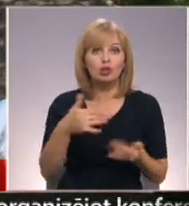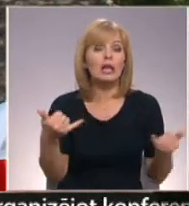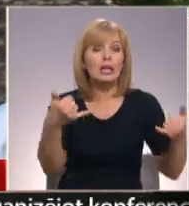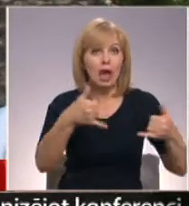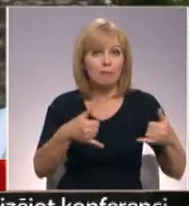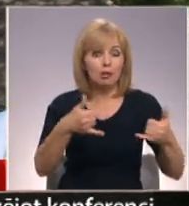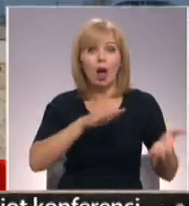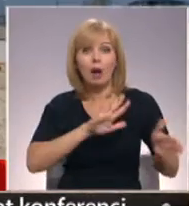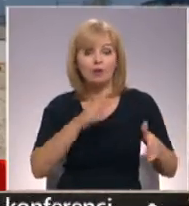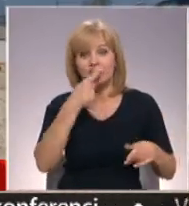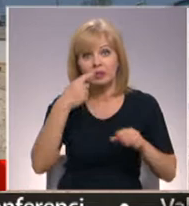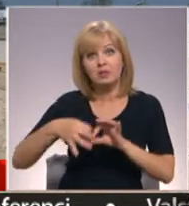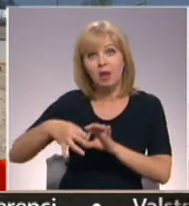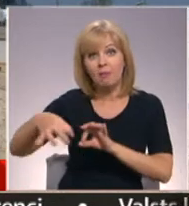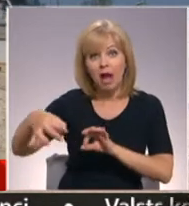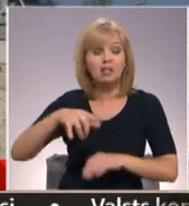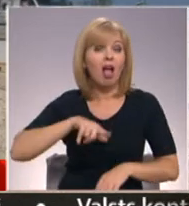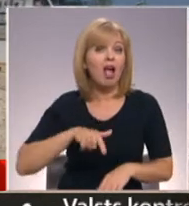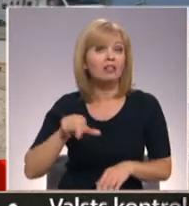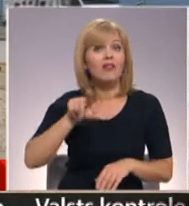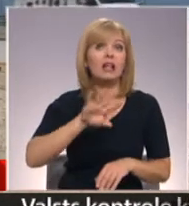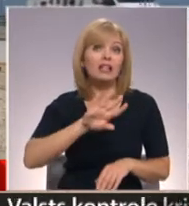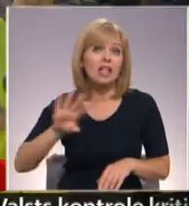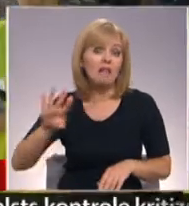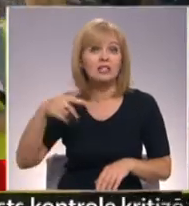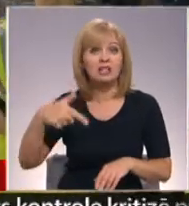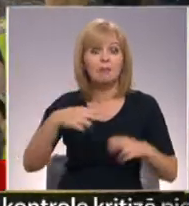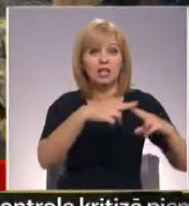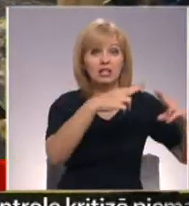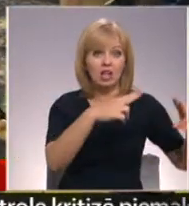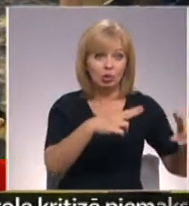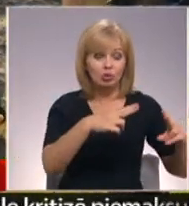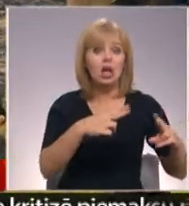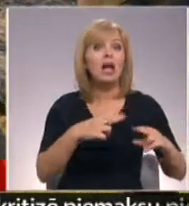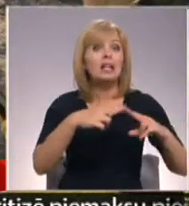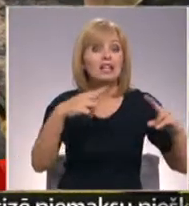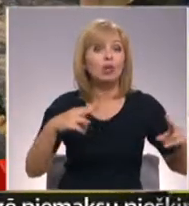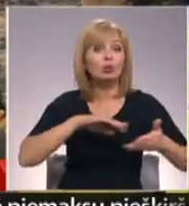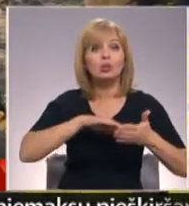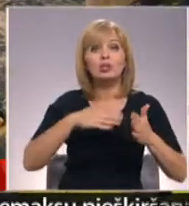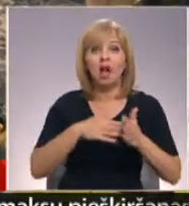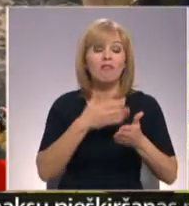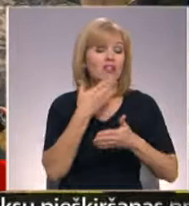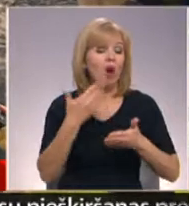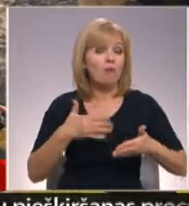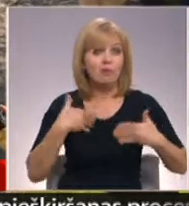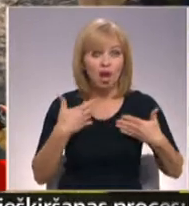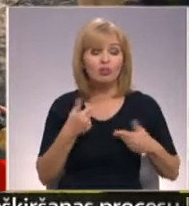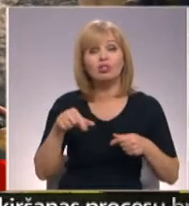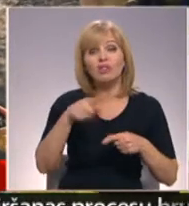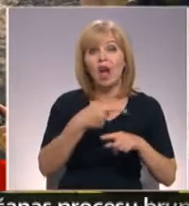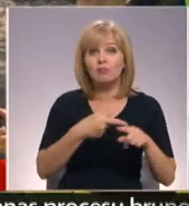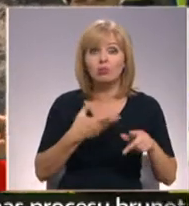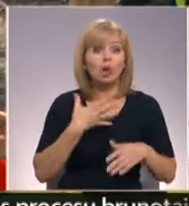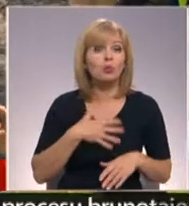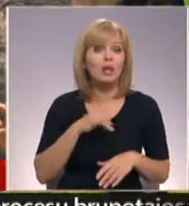tika aptuveni 100 metri. Latvijā vairāk kā 970 tilti. Tiltu stāvoklis ir, protams, neiepriecinošs. Vairāk kā puse ir